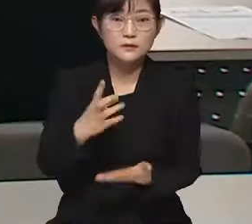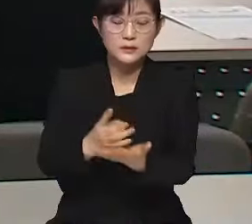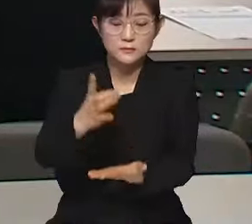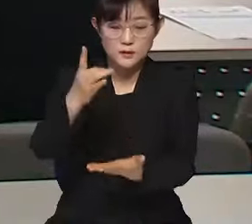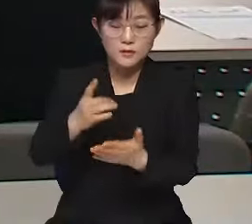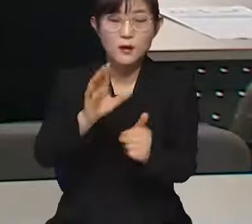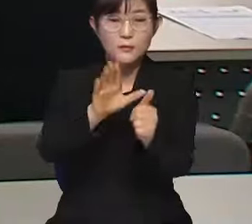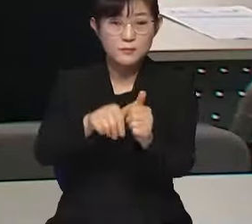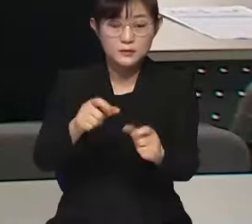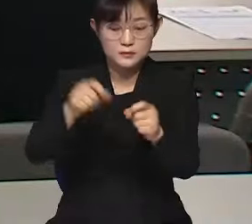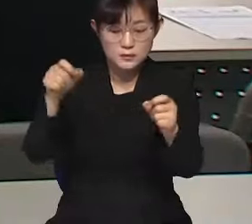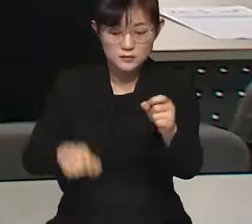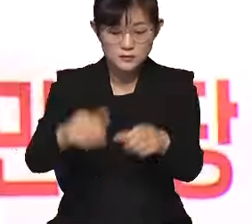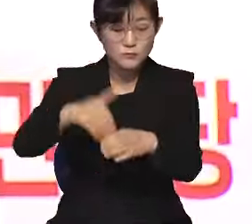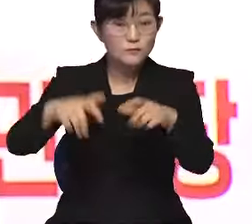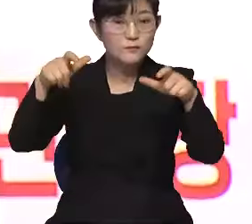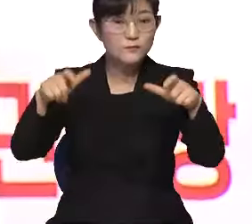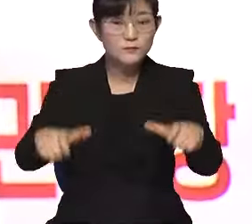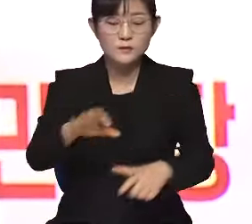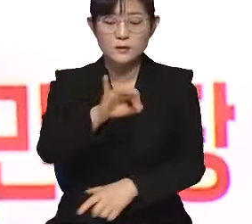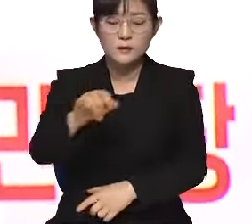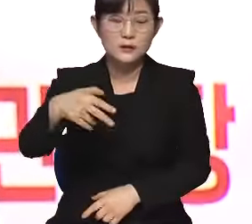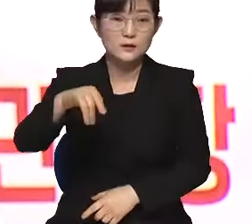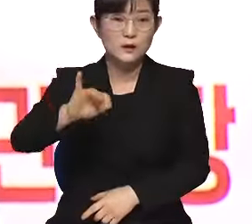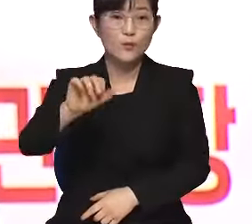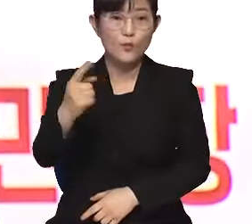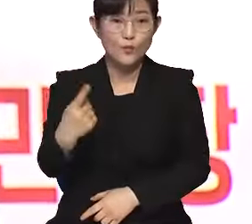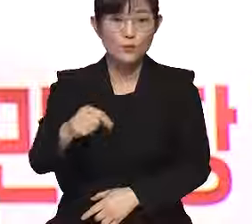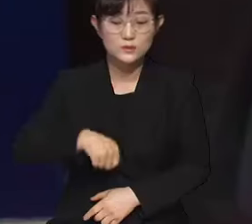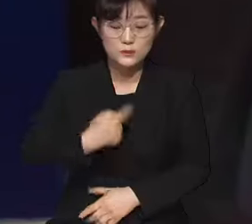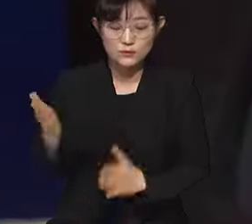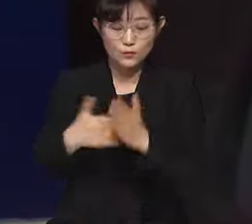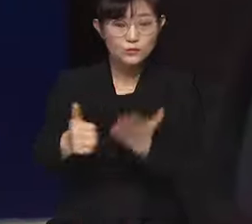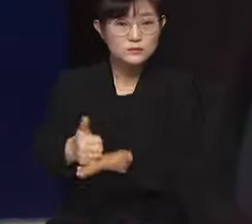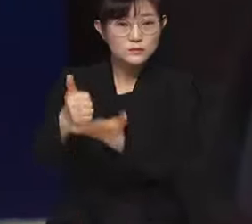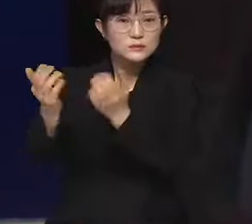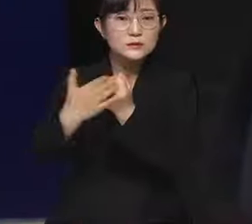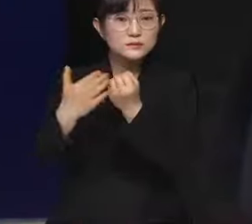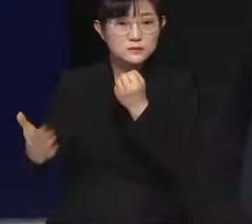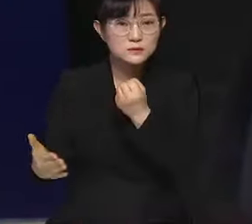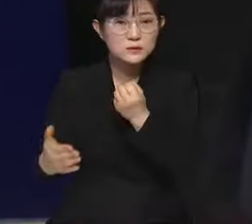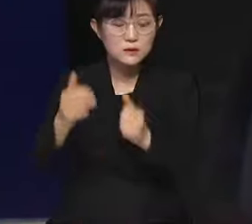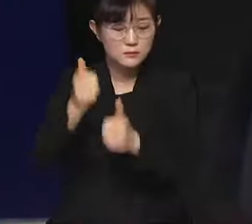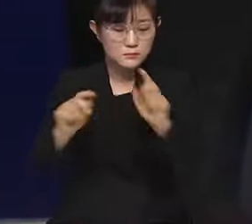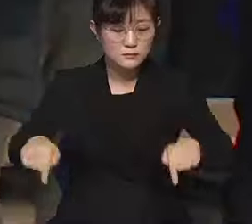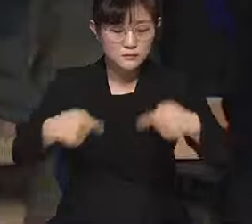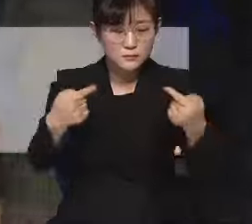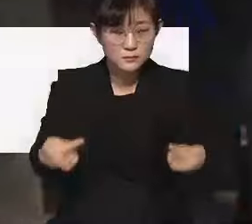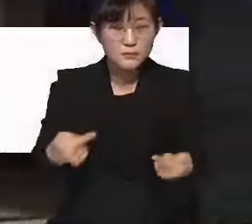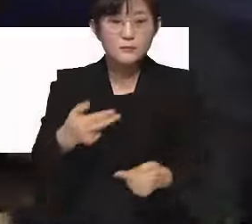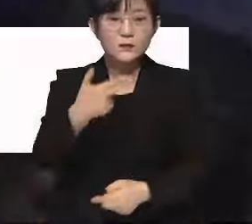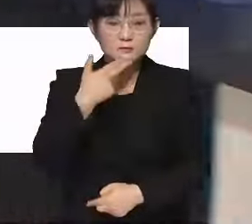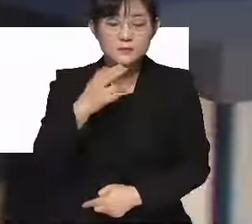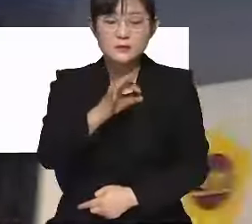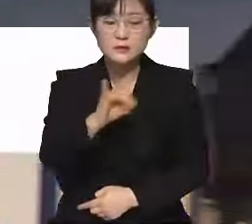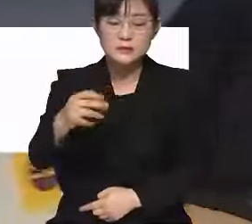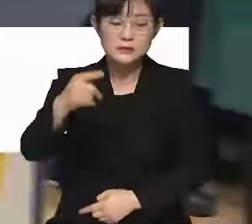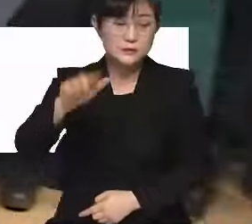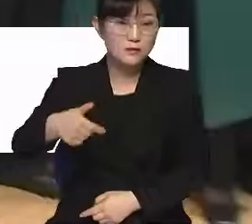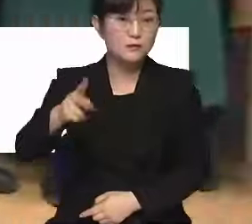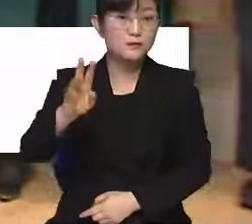함평 영광 장성 선거구에서 이계호 의원의 단수 공천으로 경선 기회를 얻지 못한 이석형 전 함평